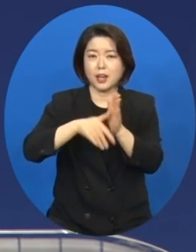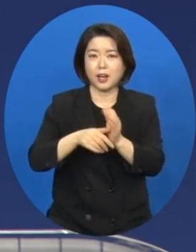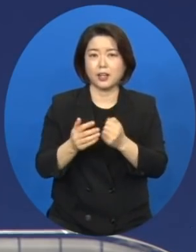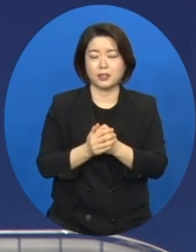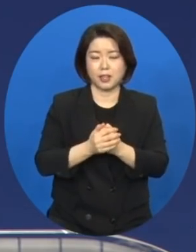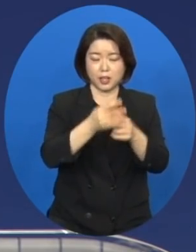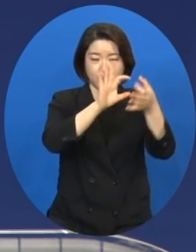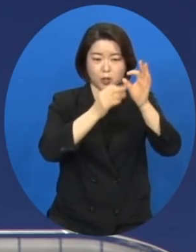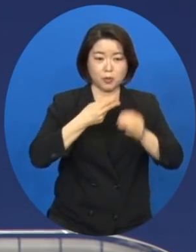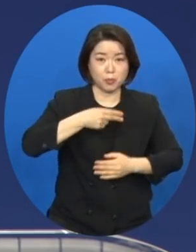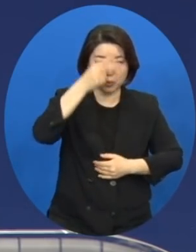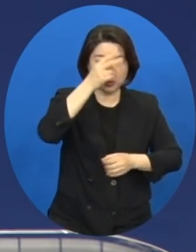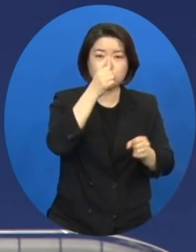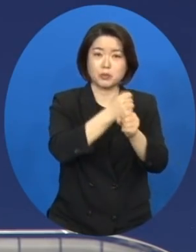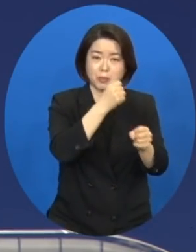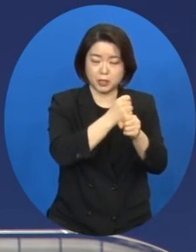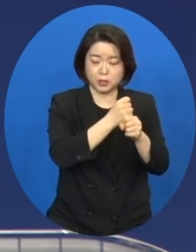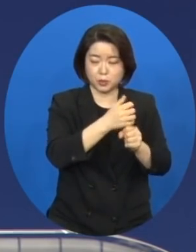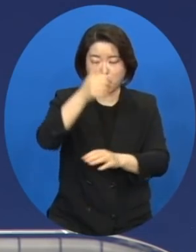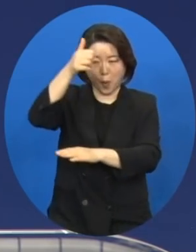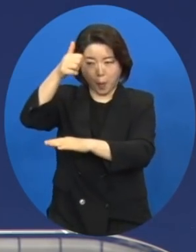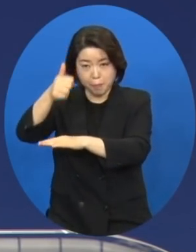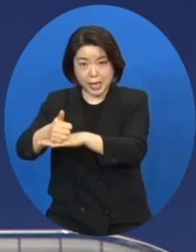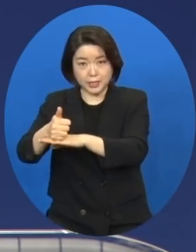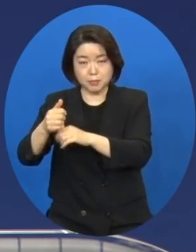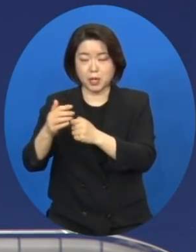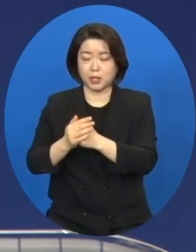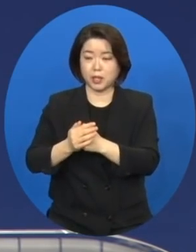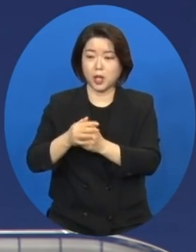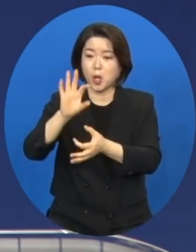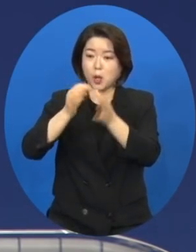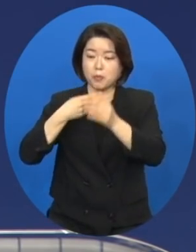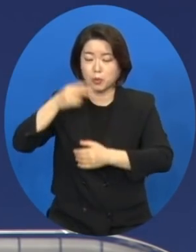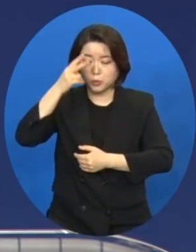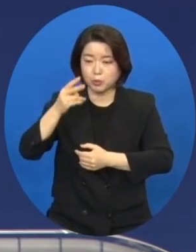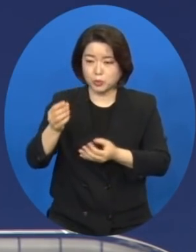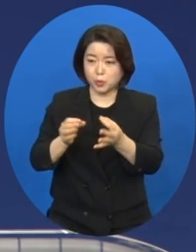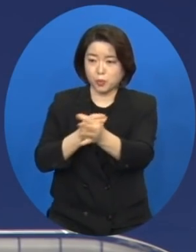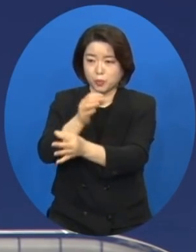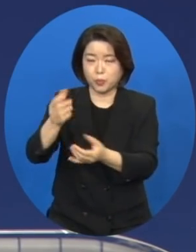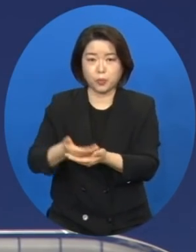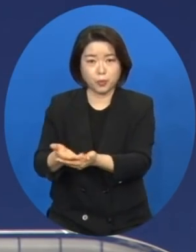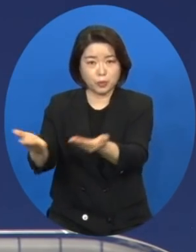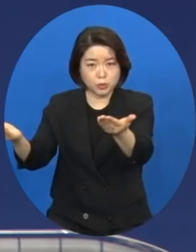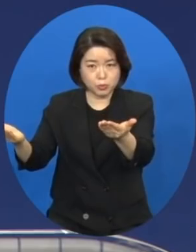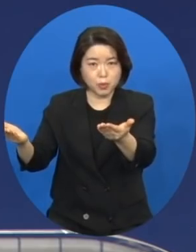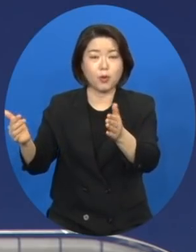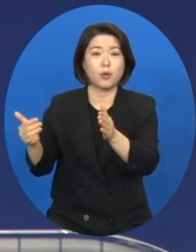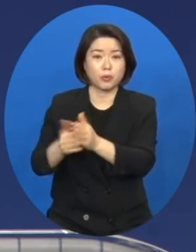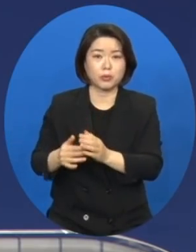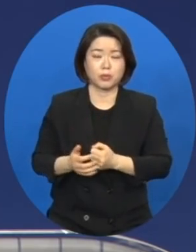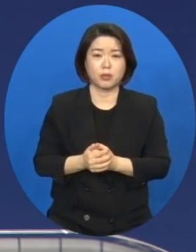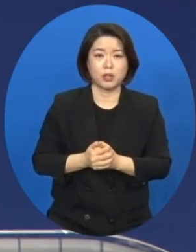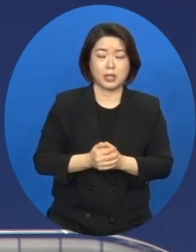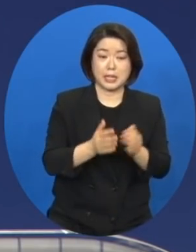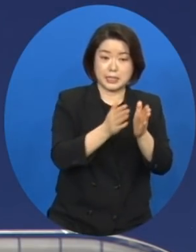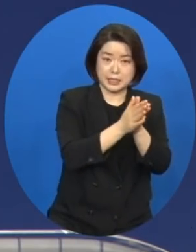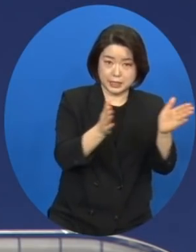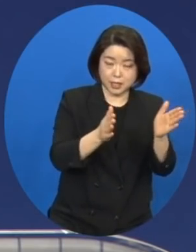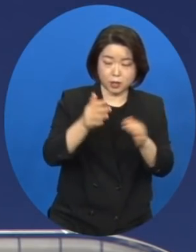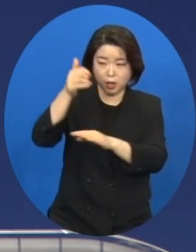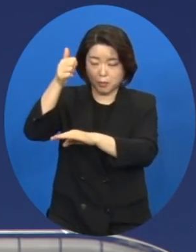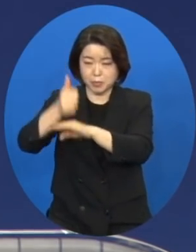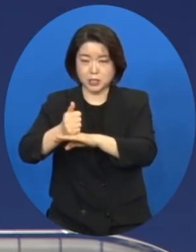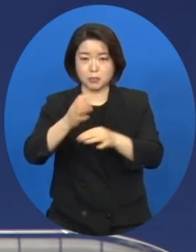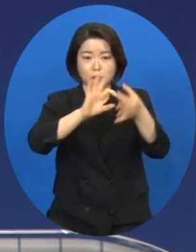포도주를 만드시고 마지막에 포도주를 나누시면서 죽으셨죠. 시작과 마지막에 포도주를 시작해서 포도주를